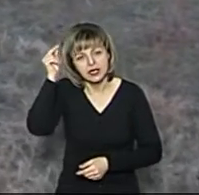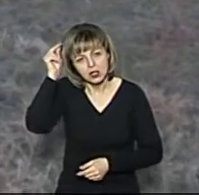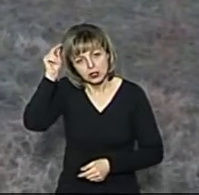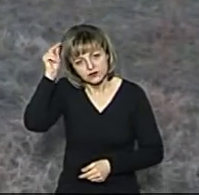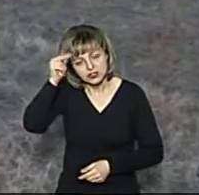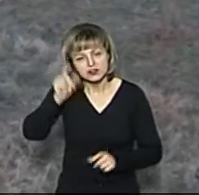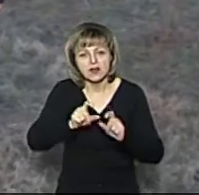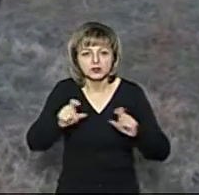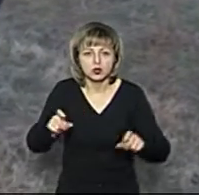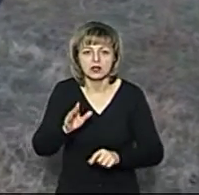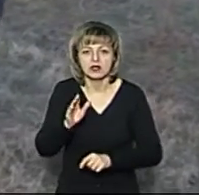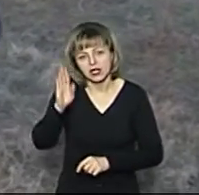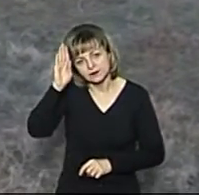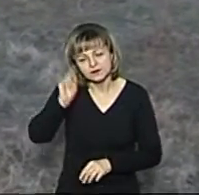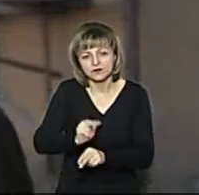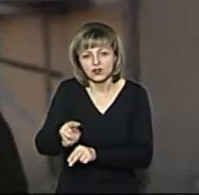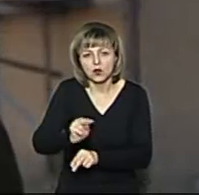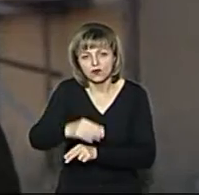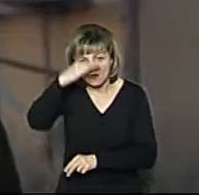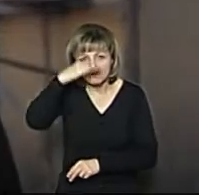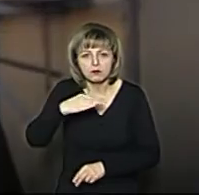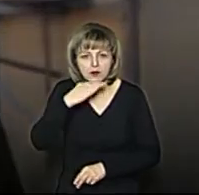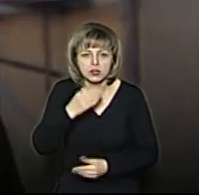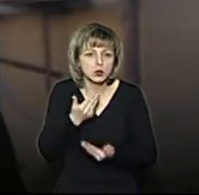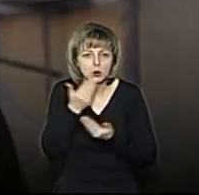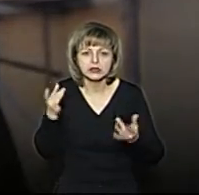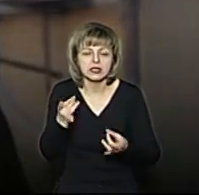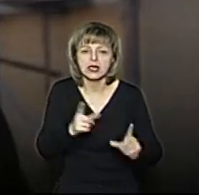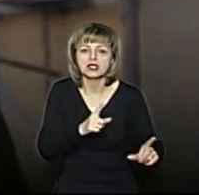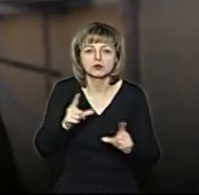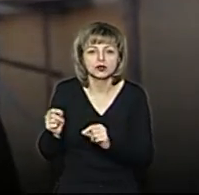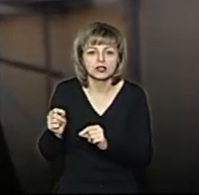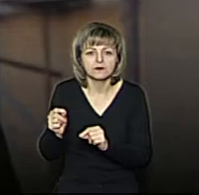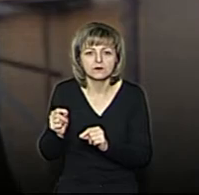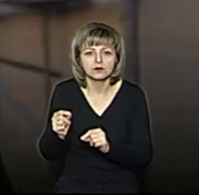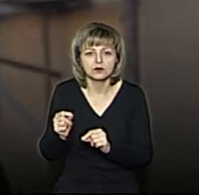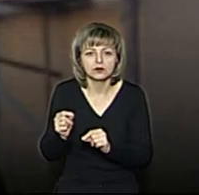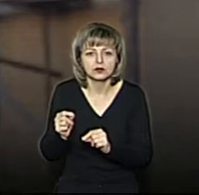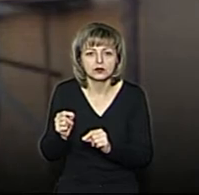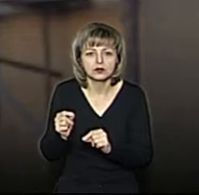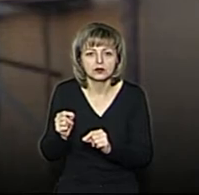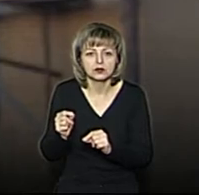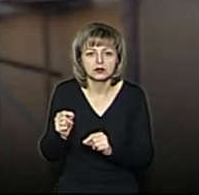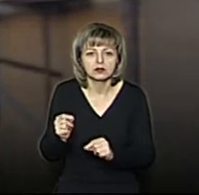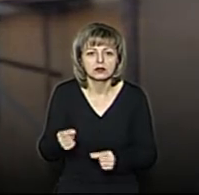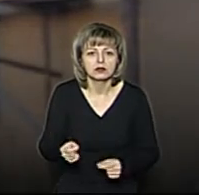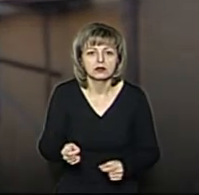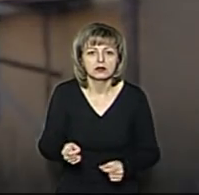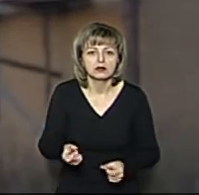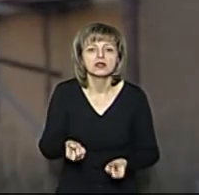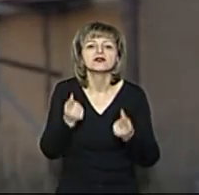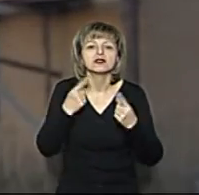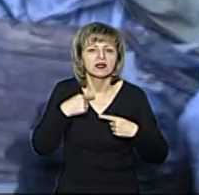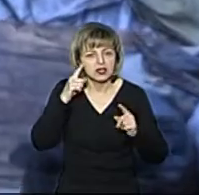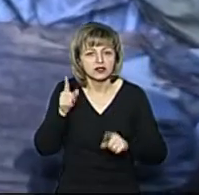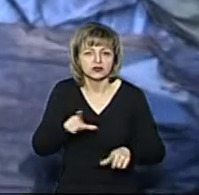тому Василя виховував батько. Останній раз поїхав, хто? Де він думав, що то він їде під кулі, що буде